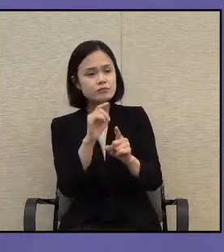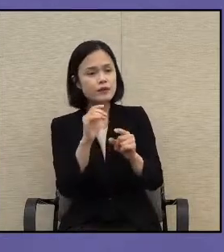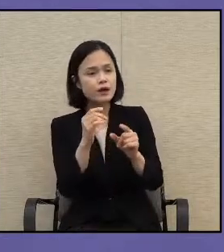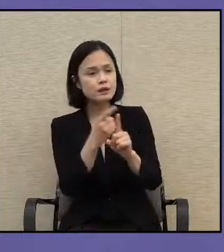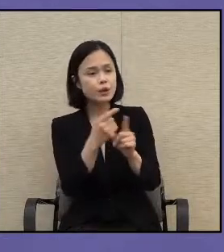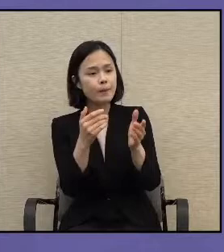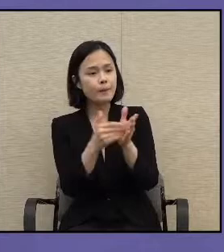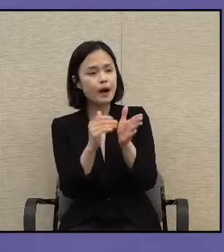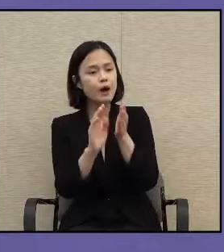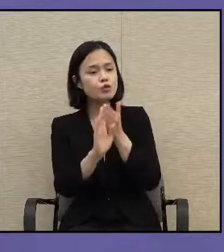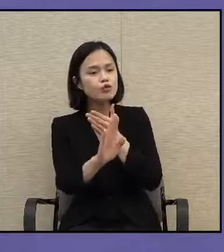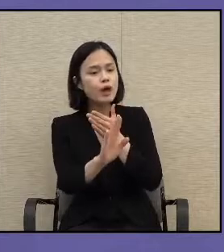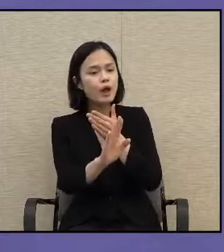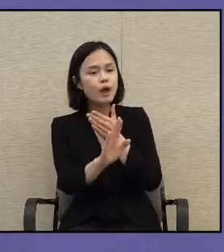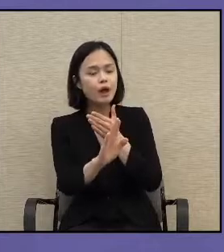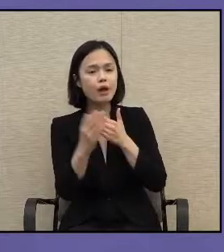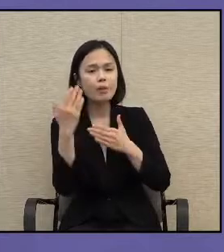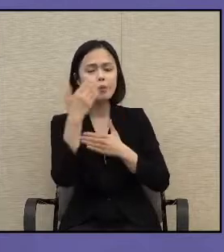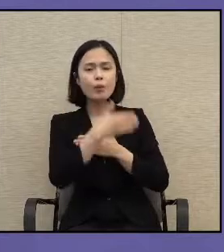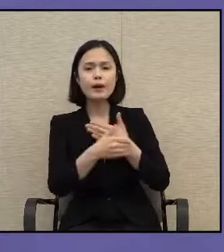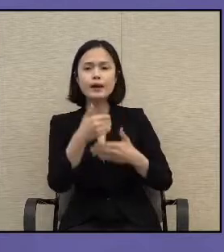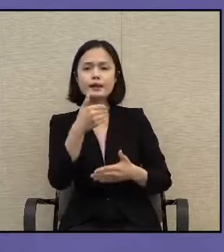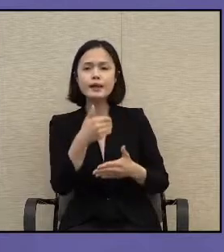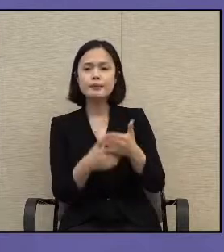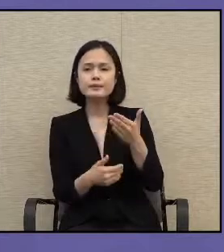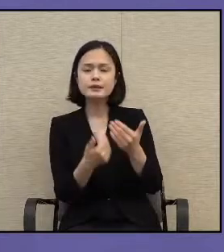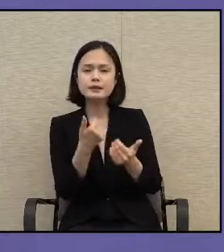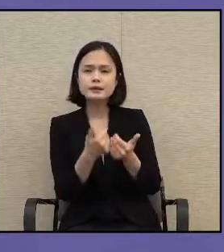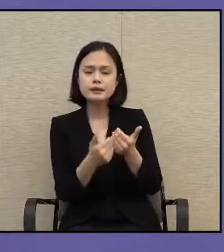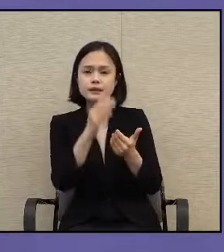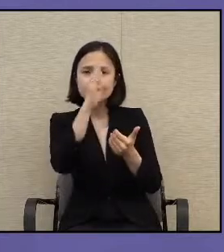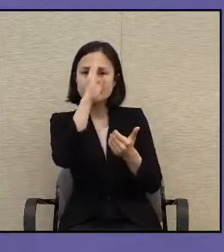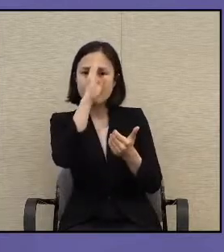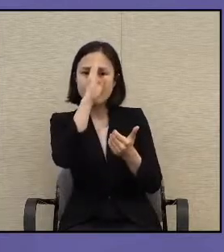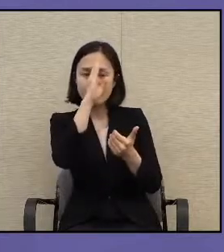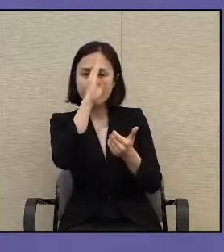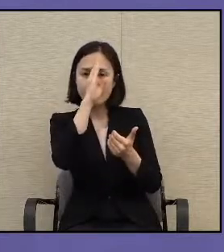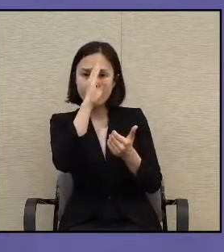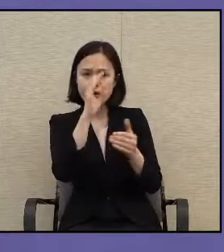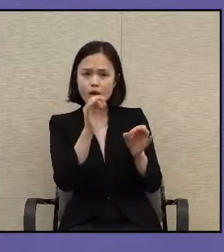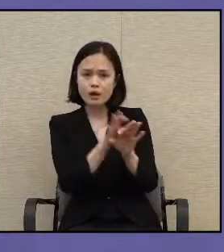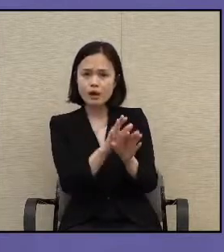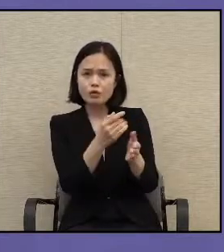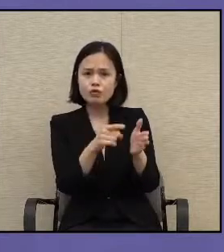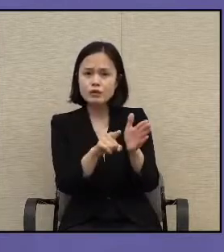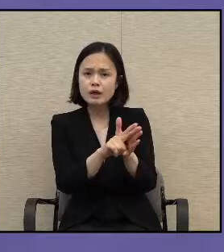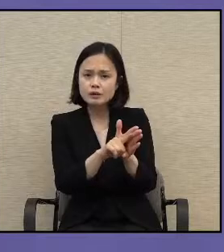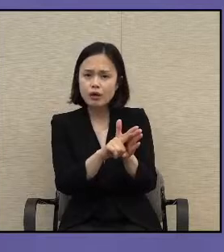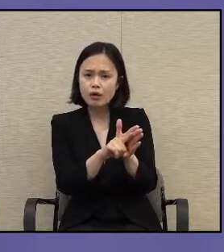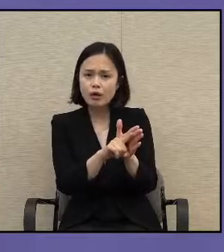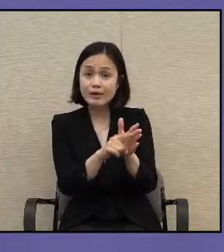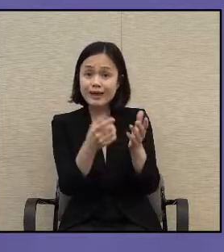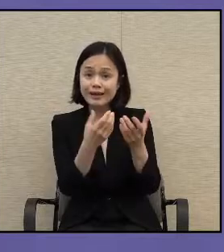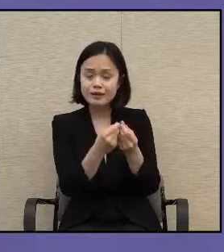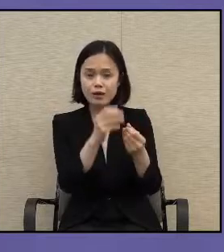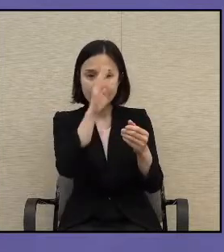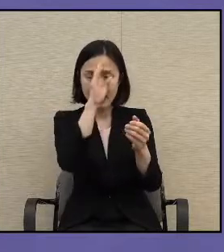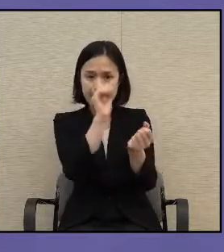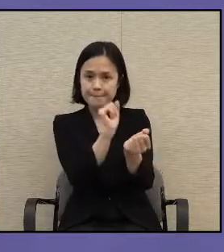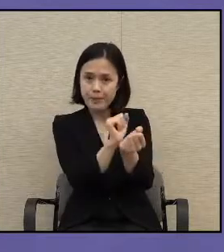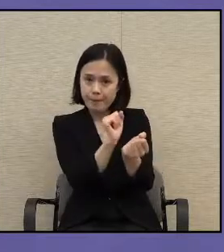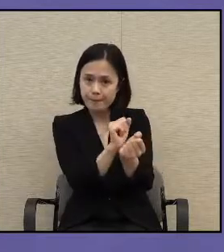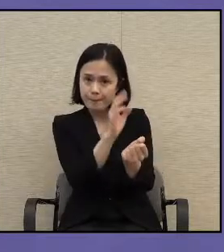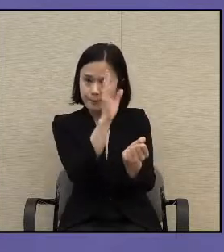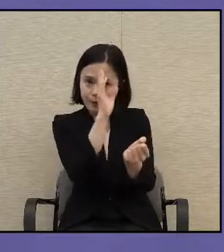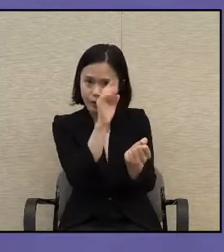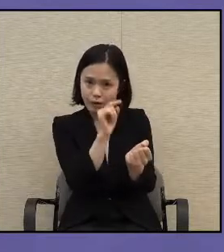이것만으로 이를테면 감염이라든지 이를테면 골절이라든지 등등은 그런 모델로 접근하는 것들이